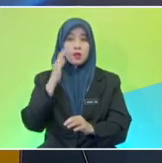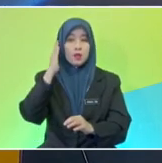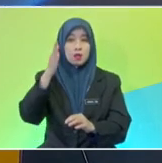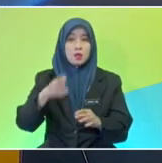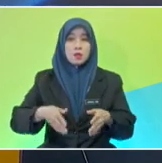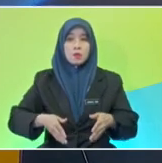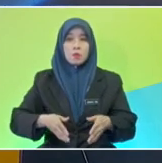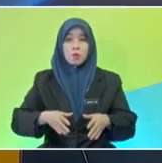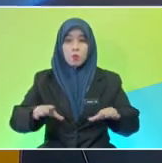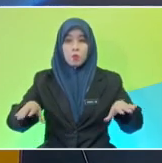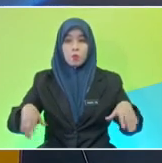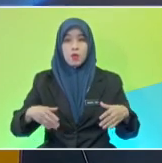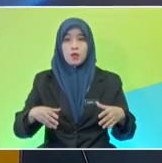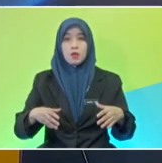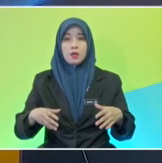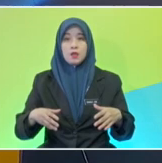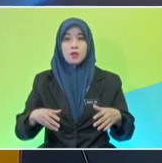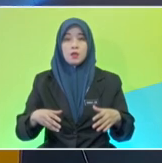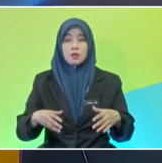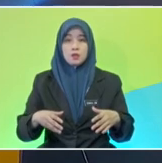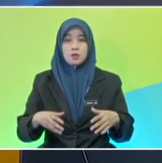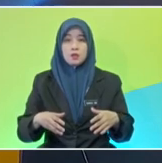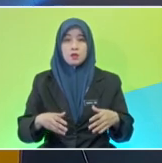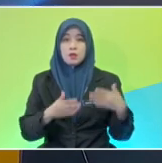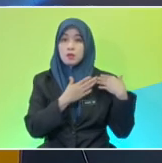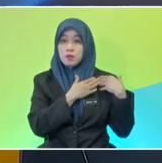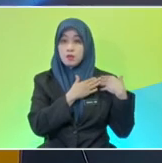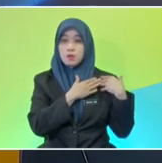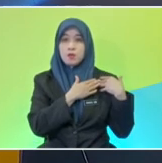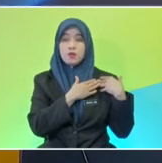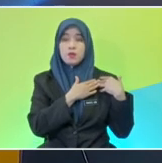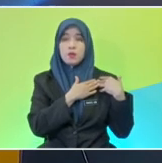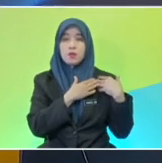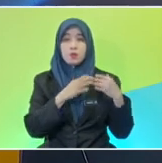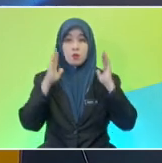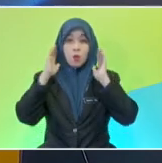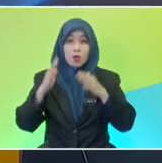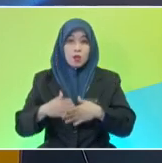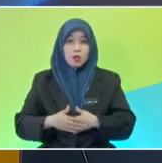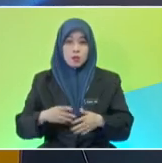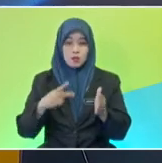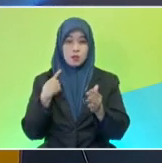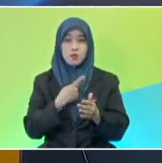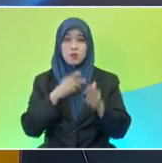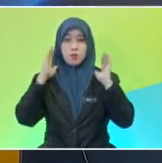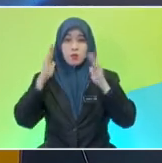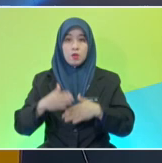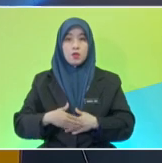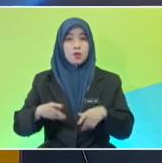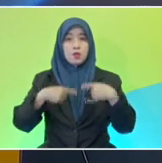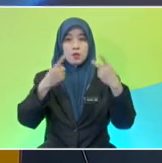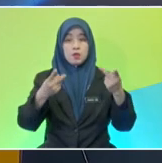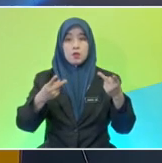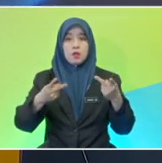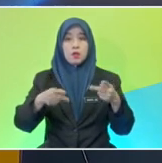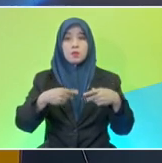punya kewajipan dan juga tanggungjawab. Ya, kita solat dulu ya. Kemudian baru kita pergi sekolah dan pergi kerja untuk ibu pergi bapa kerja.